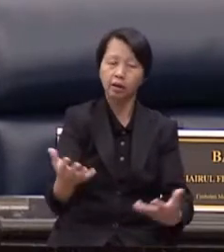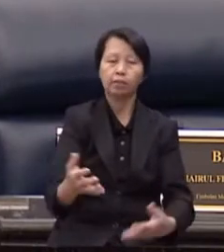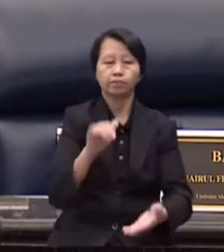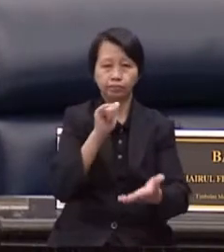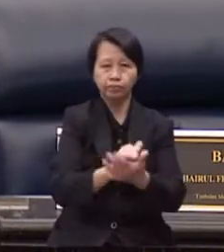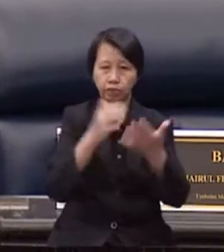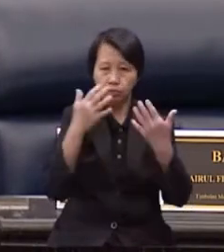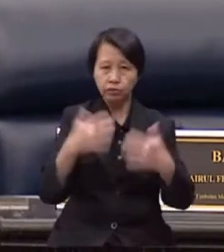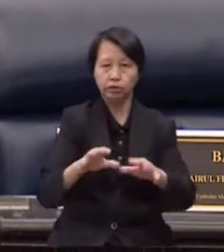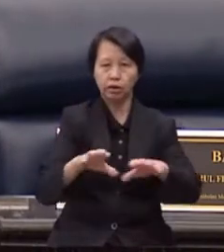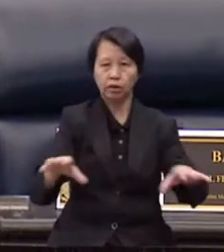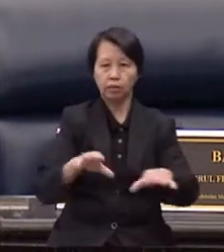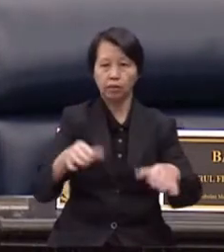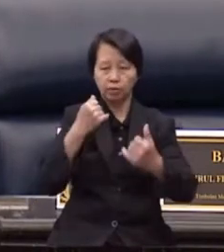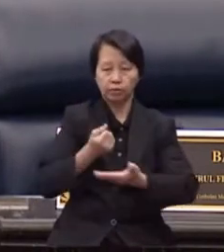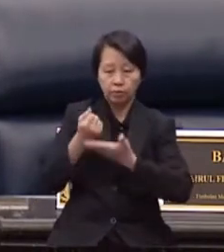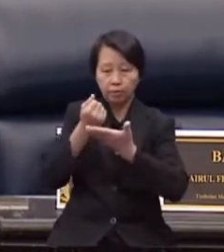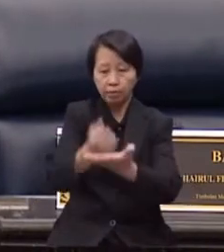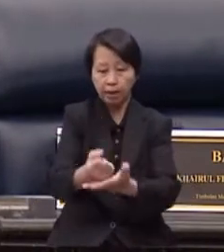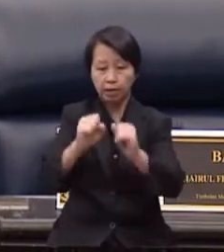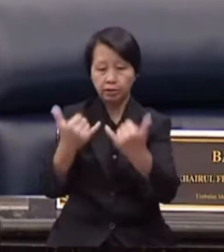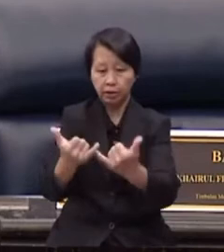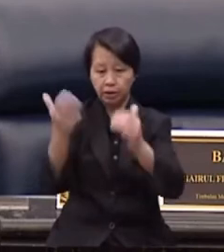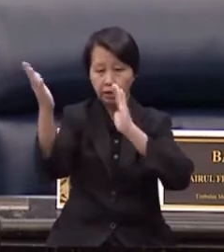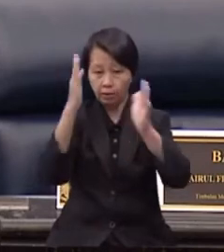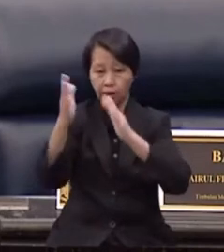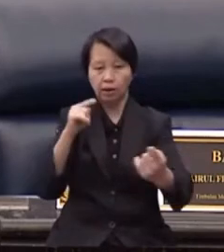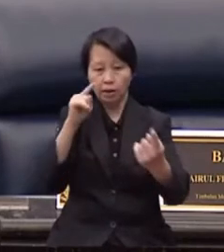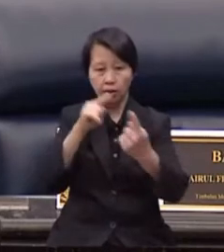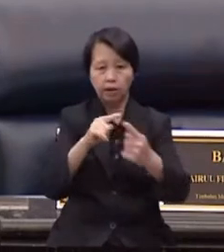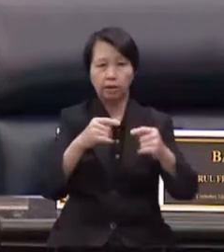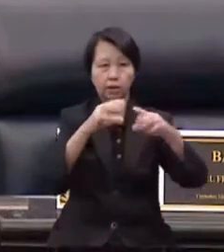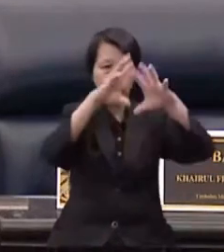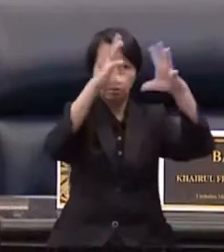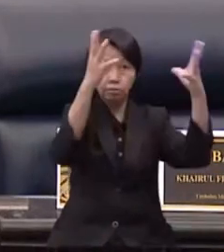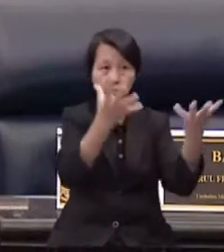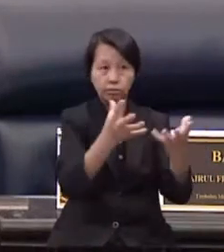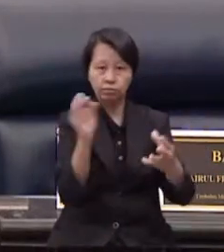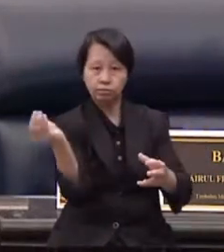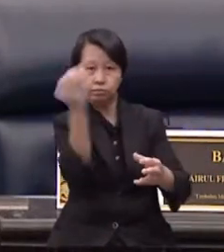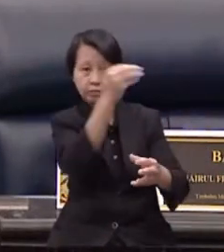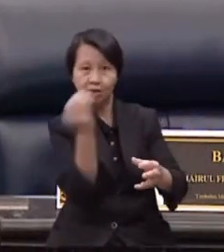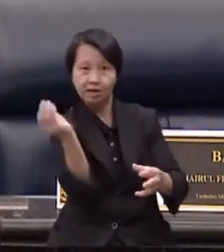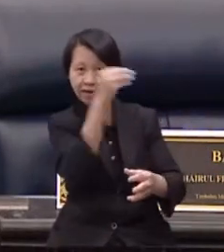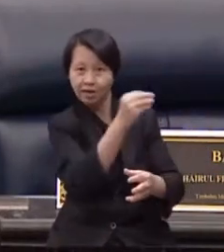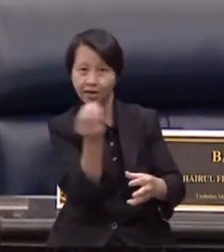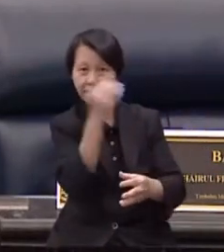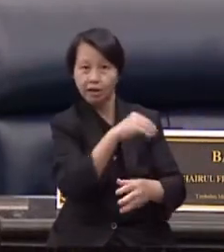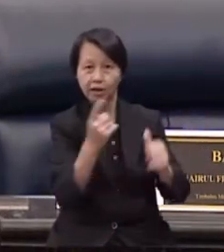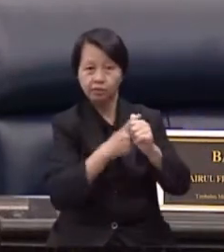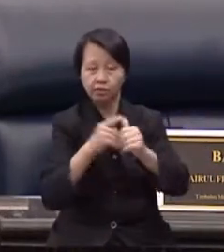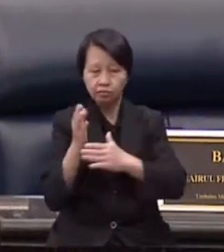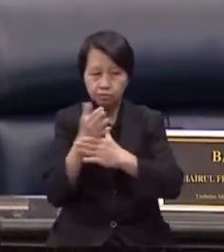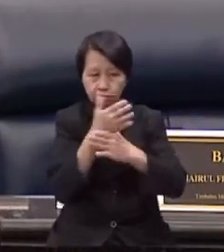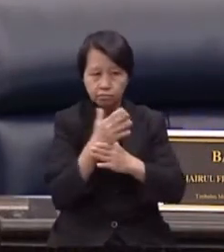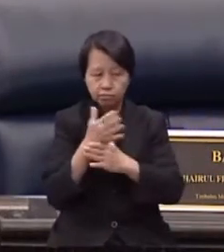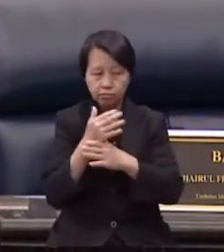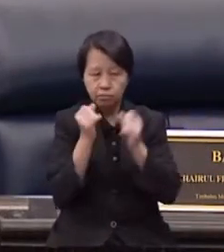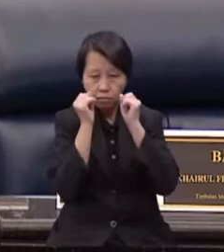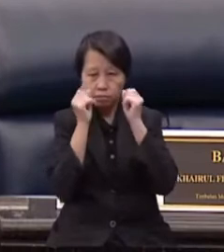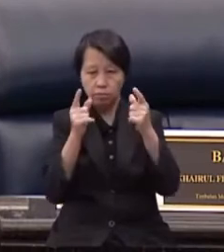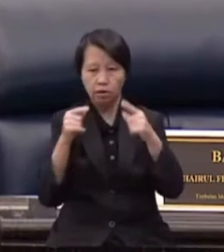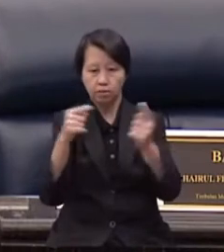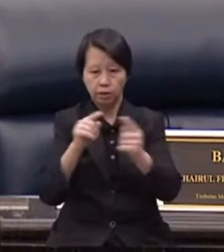yang telah diambil bagi membantu Syarikat tempat dan ke pasaran grouble menakumi pertama sesi perkongsian dan